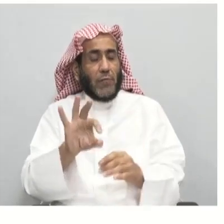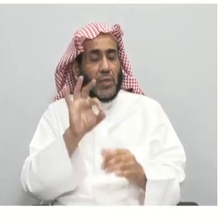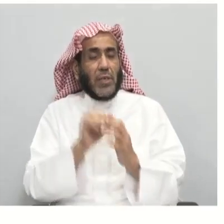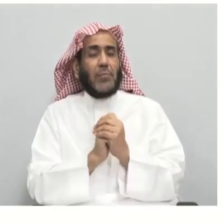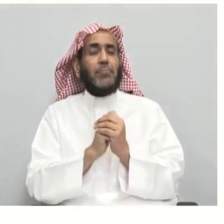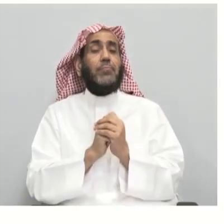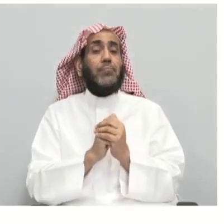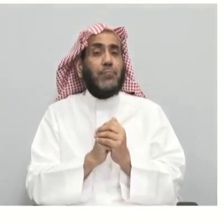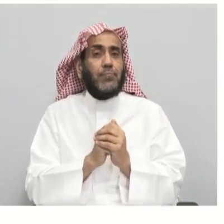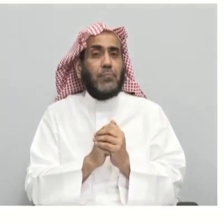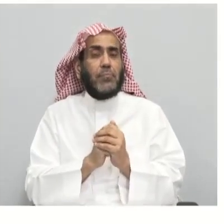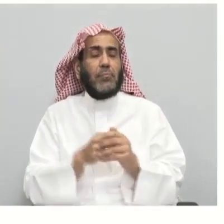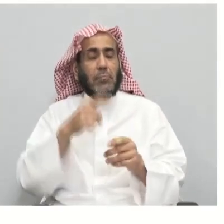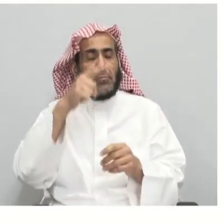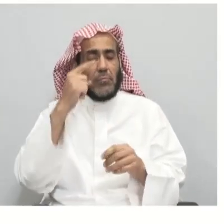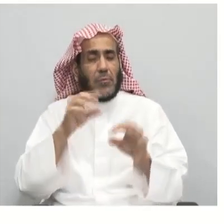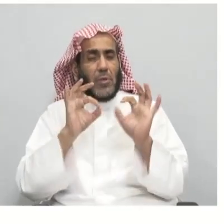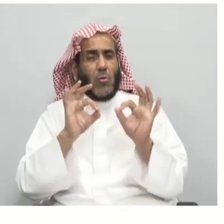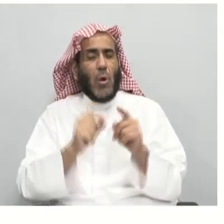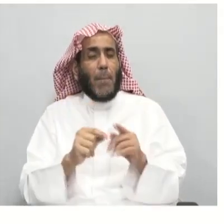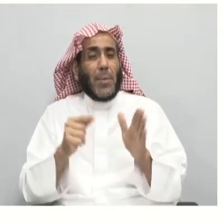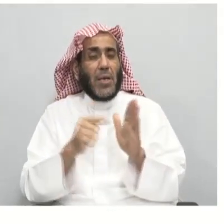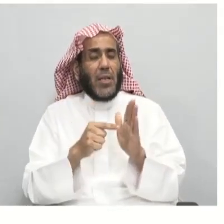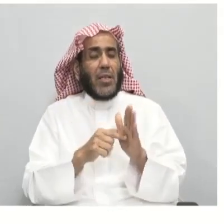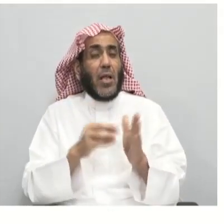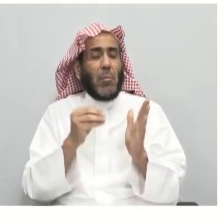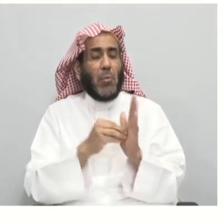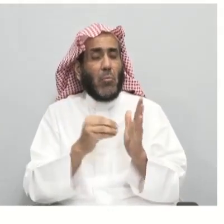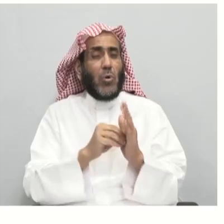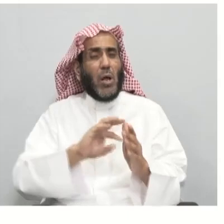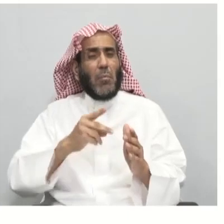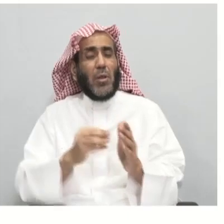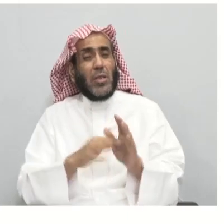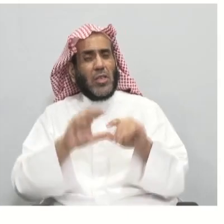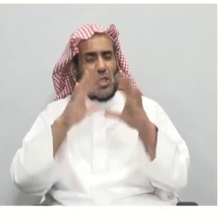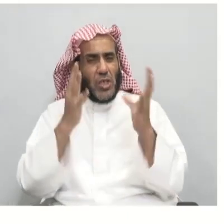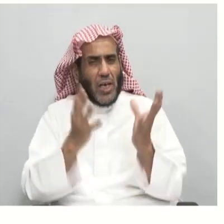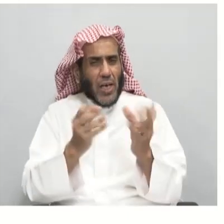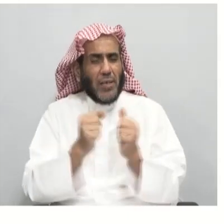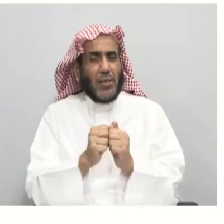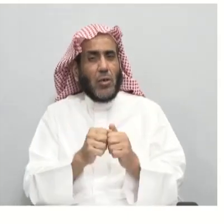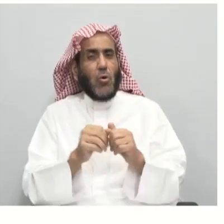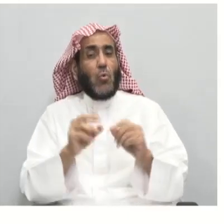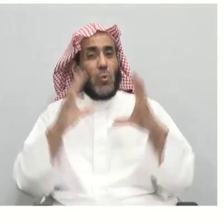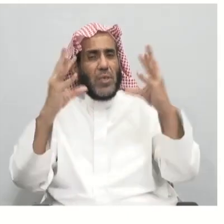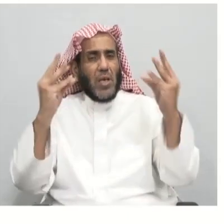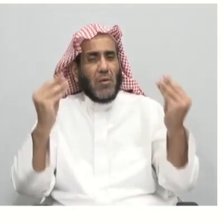اختيارها اذا هنا من حيث المضمون اما من حيث الشكل والتنظيم